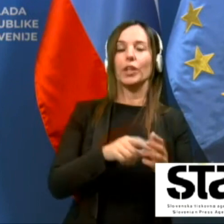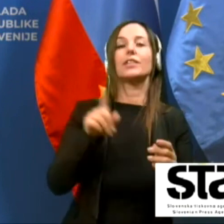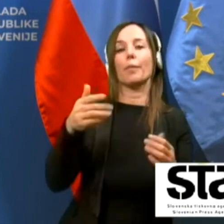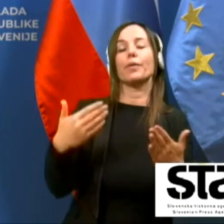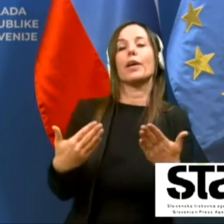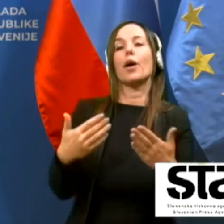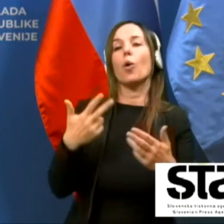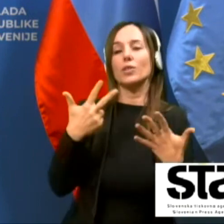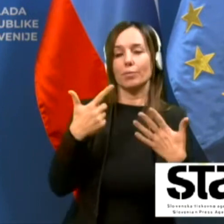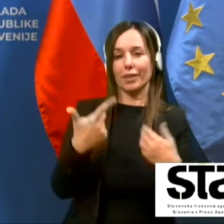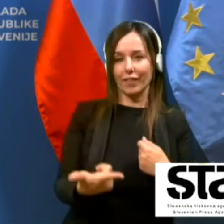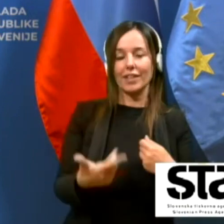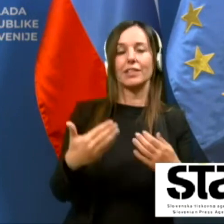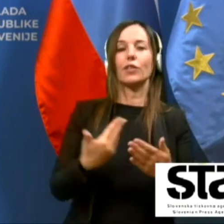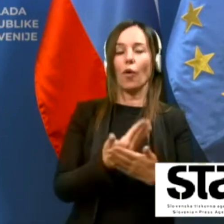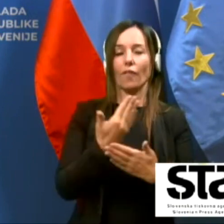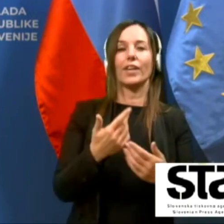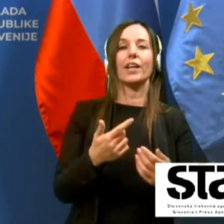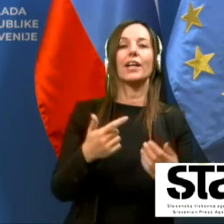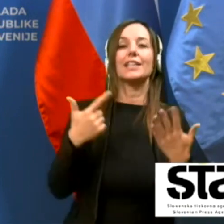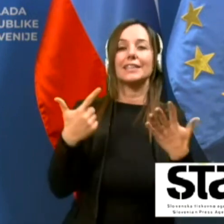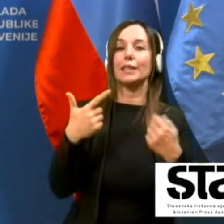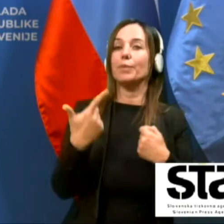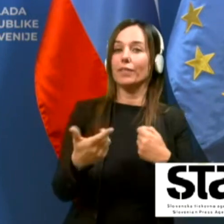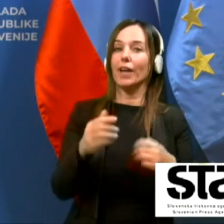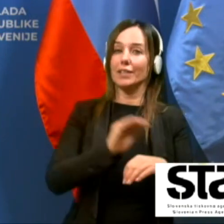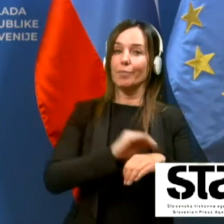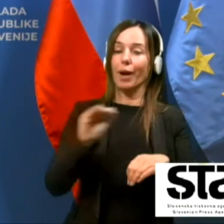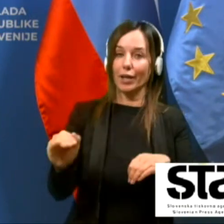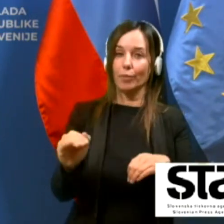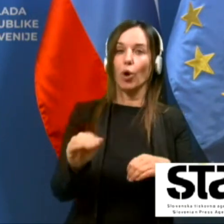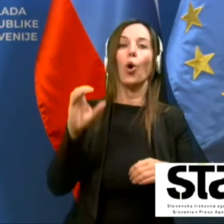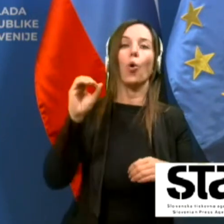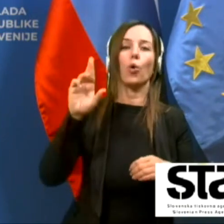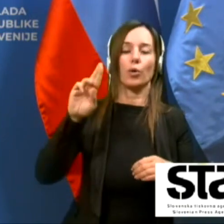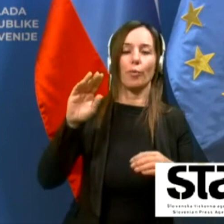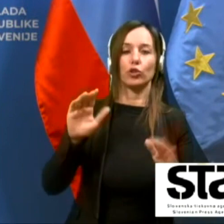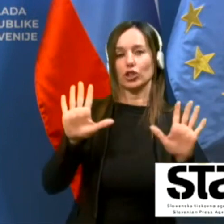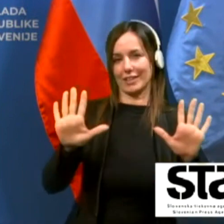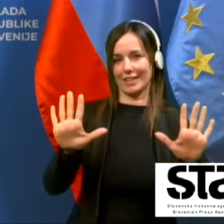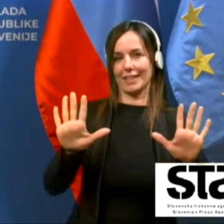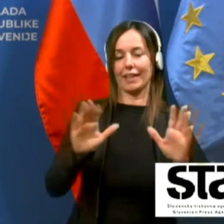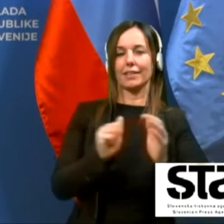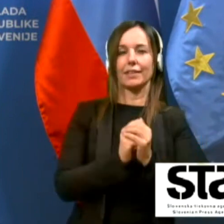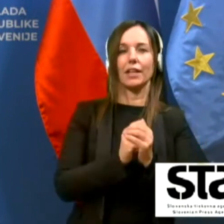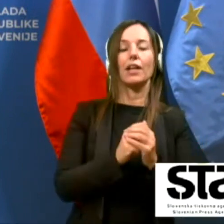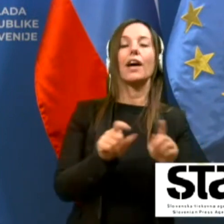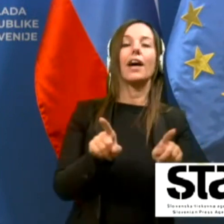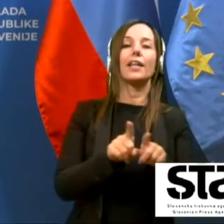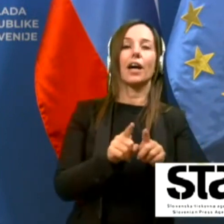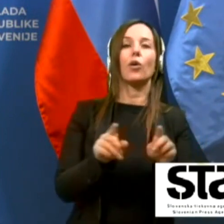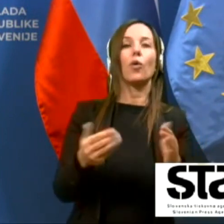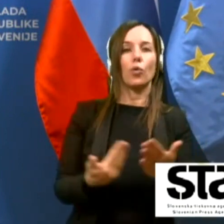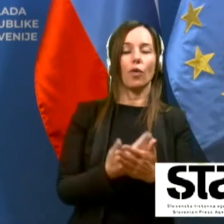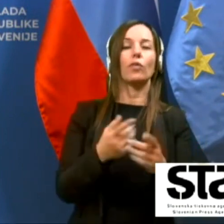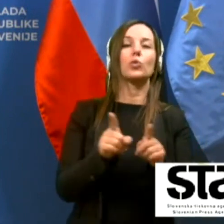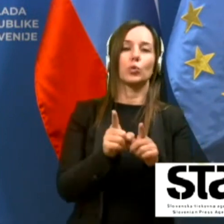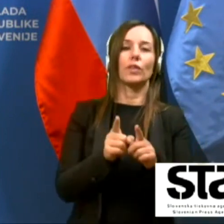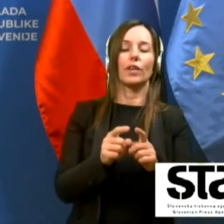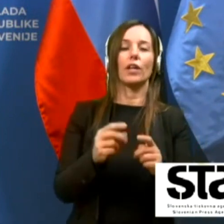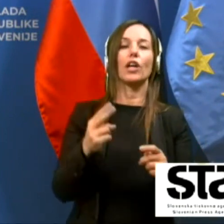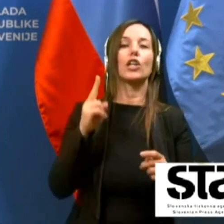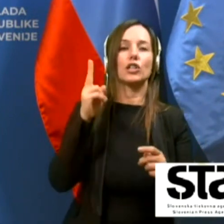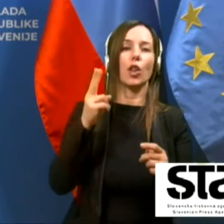novih okužb, v Mariboru jih je 27, v Ormožu pa 10. Enako število novih okužb je bilo včeraj tudi v Slovenj